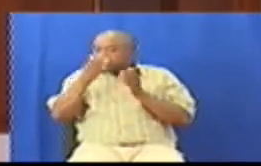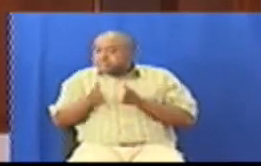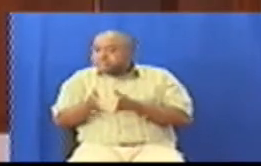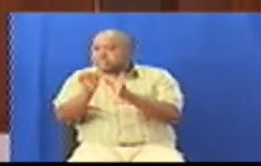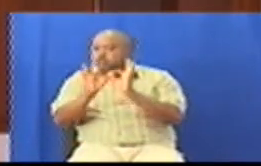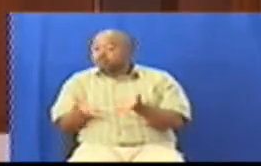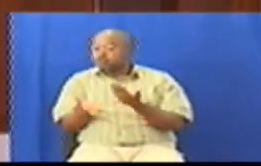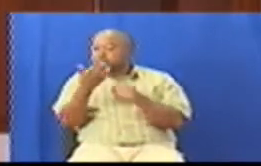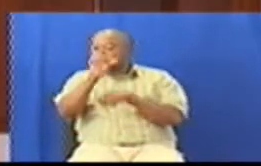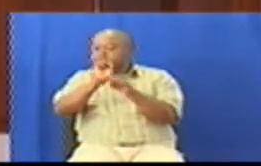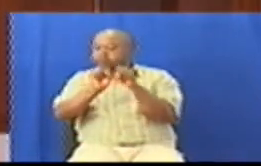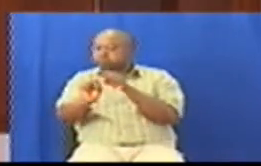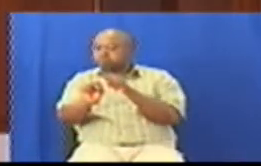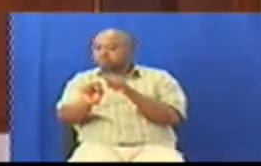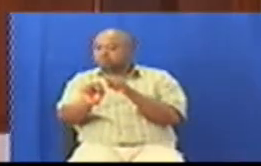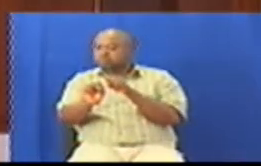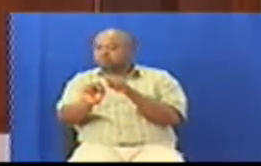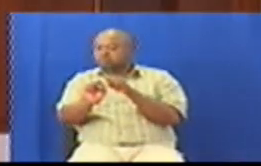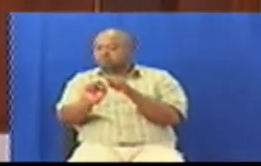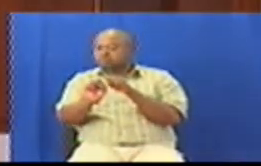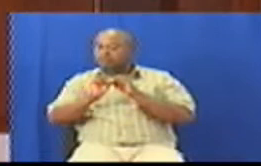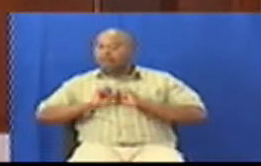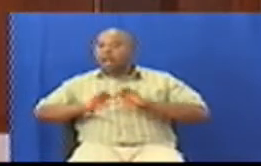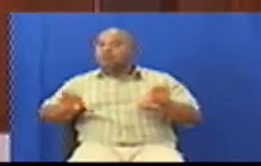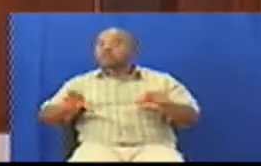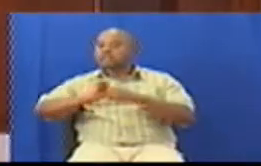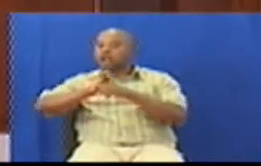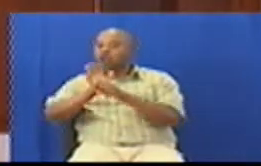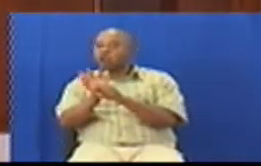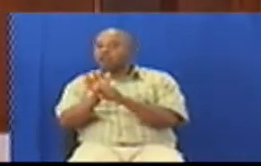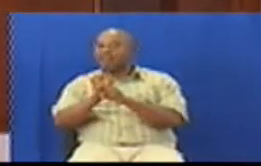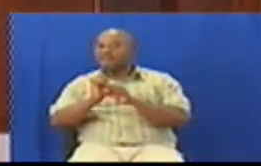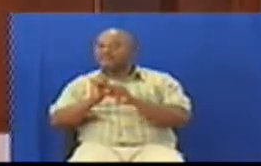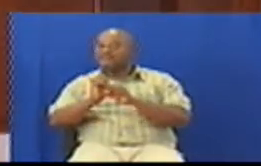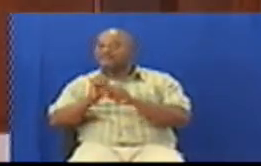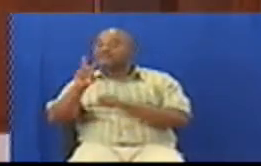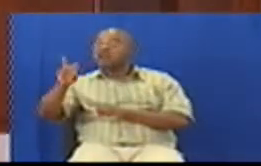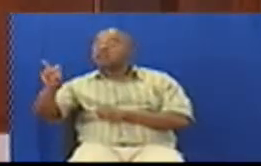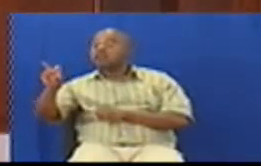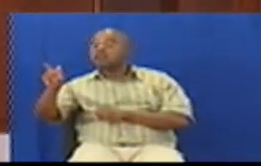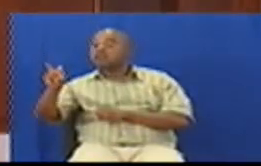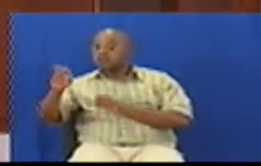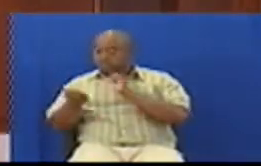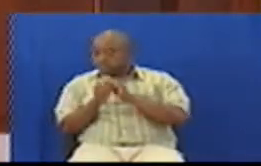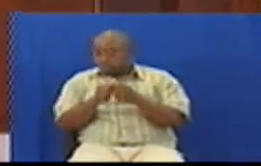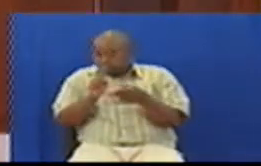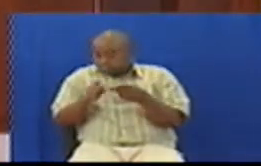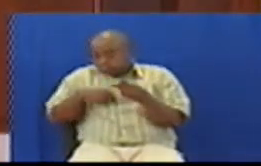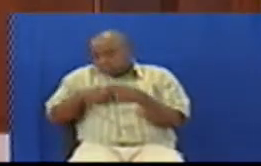kuzuia haya maambukizi ya corona virus. Lakini lingine, Mheshimiwa Spika, mimi ni shauri